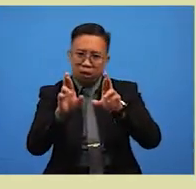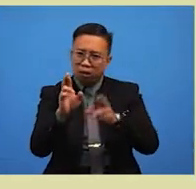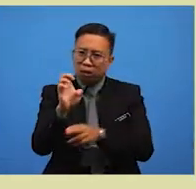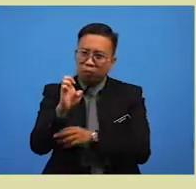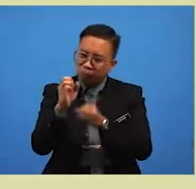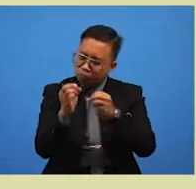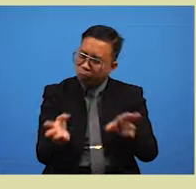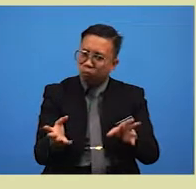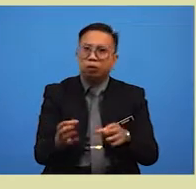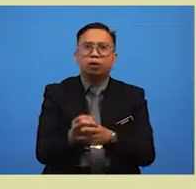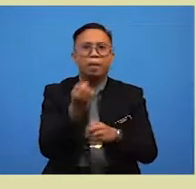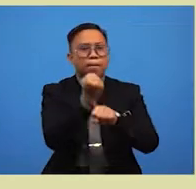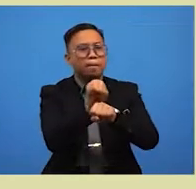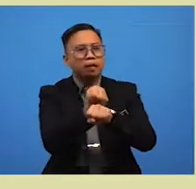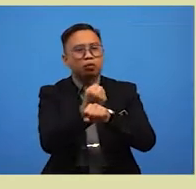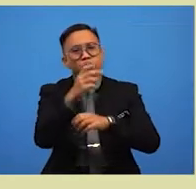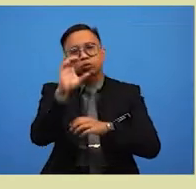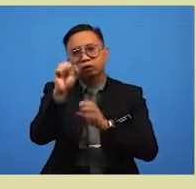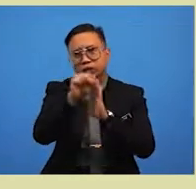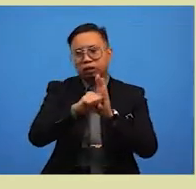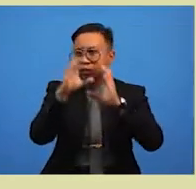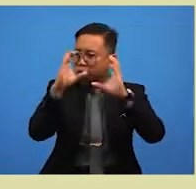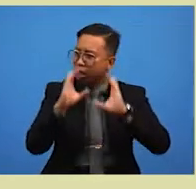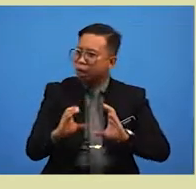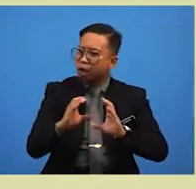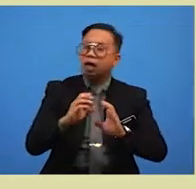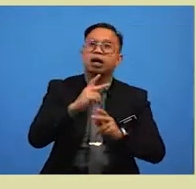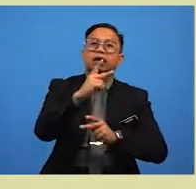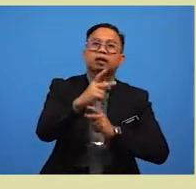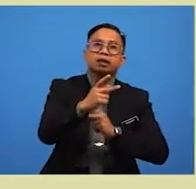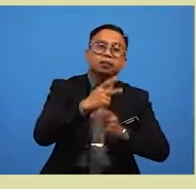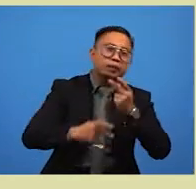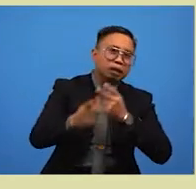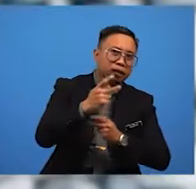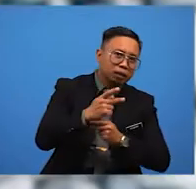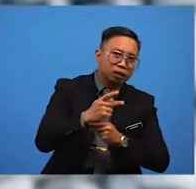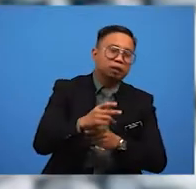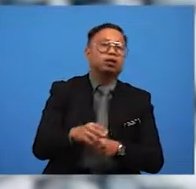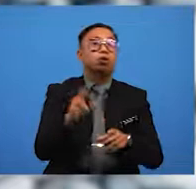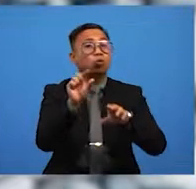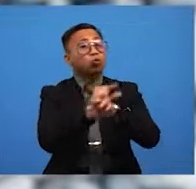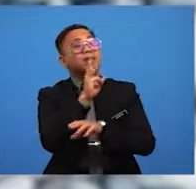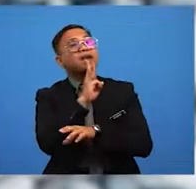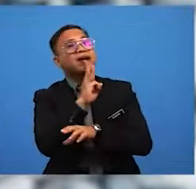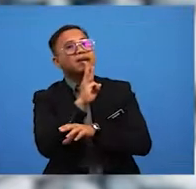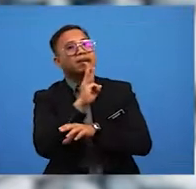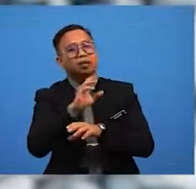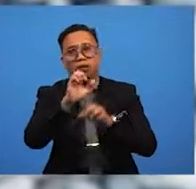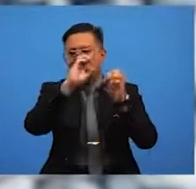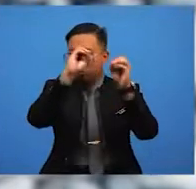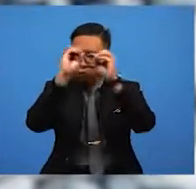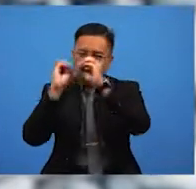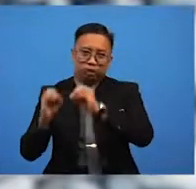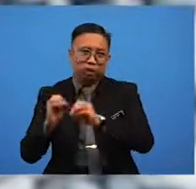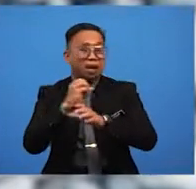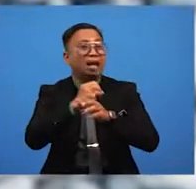dan uraian batuan secara kimia oleh ejen semula jadi seperti air, gas, oksigen